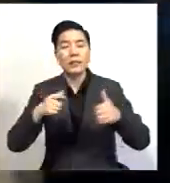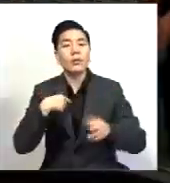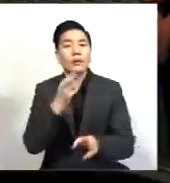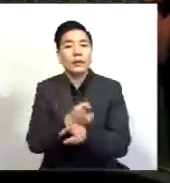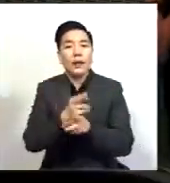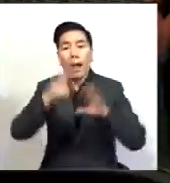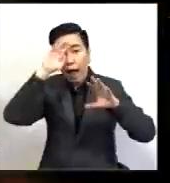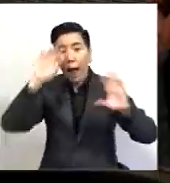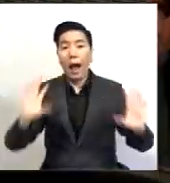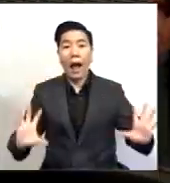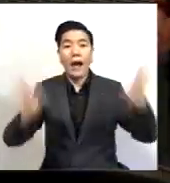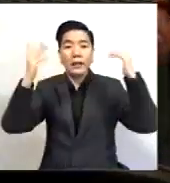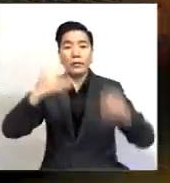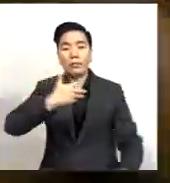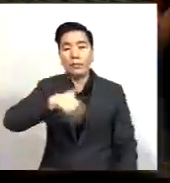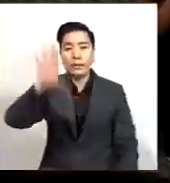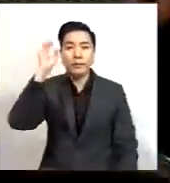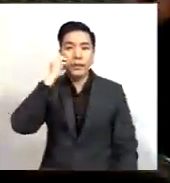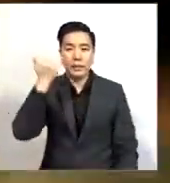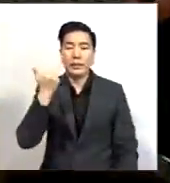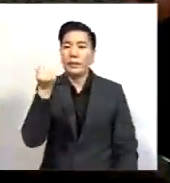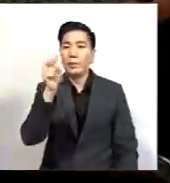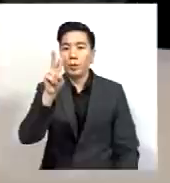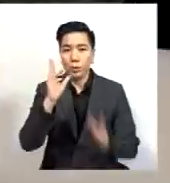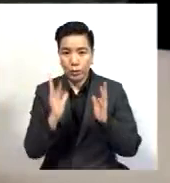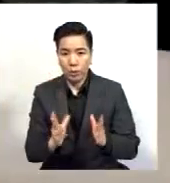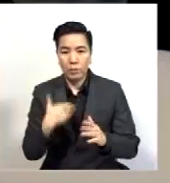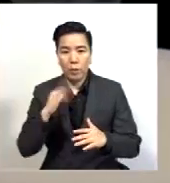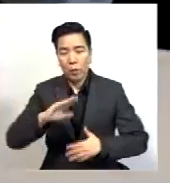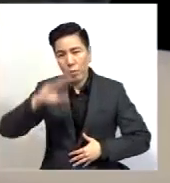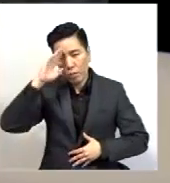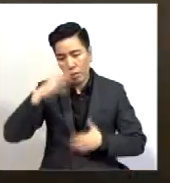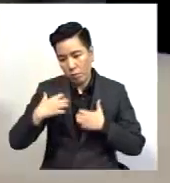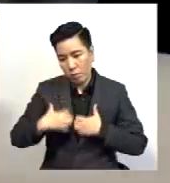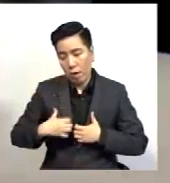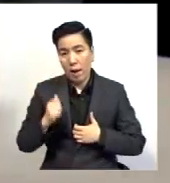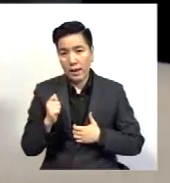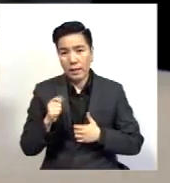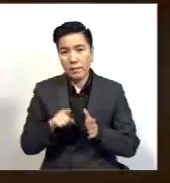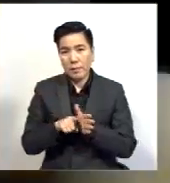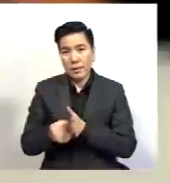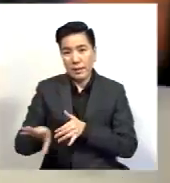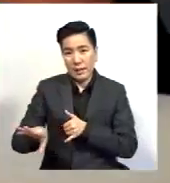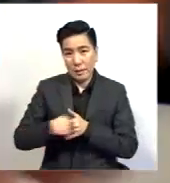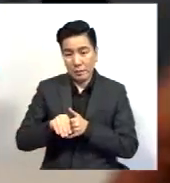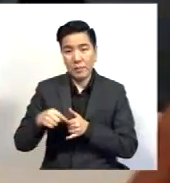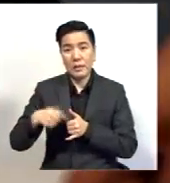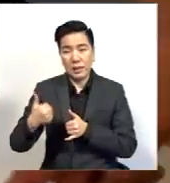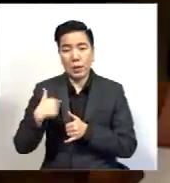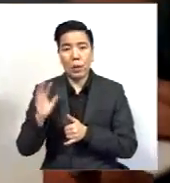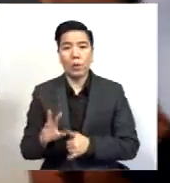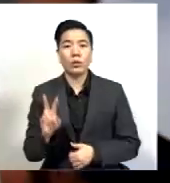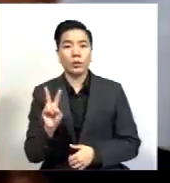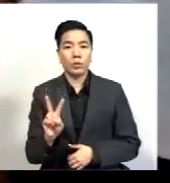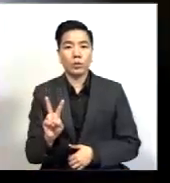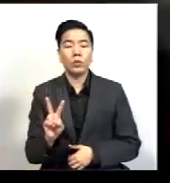การรักษาพอหายดีแล้วก็ให้กลับบ้านมีจำนวน12คนมีผู้ป่วยปอดอักเสบจากเชื้อไวรัสโคโรนาสายพันธุ์ใหม่2